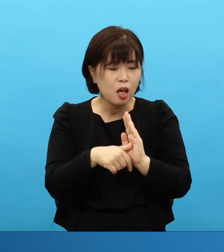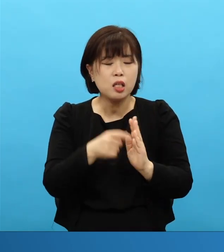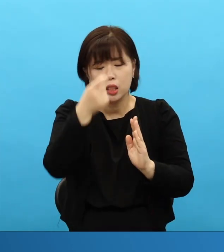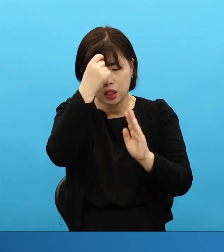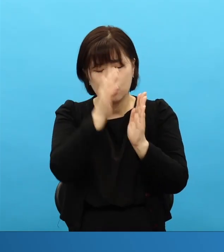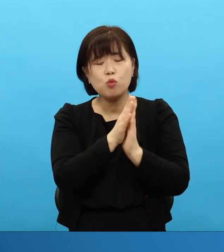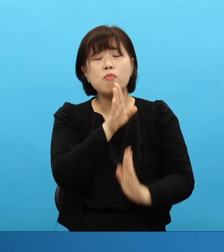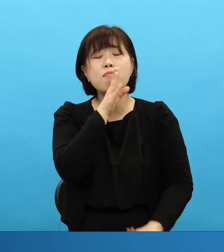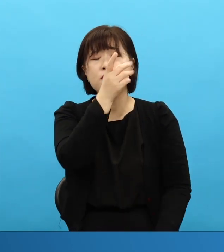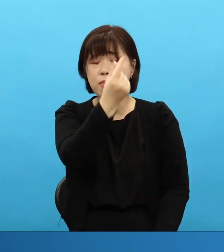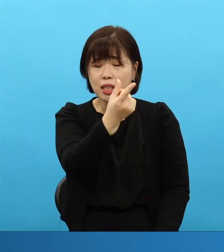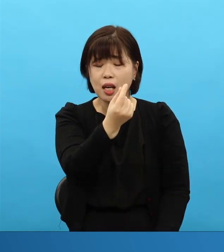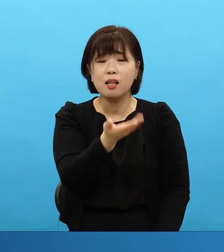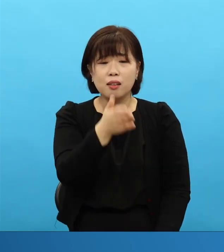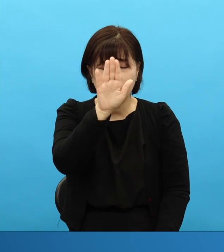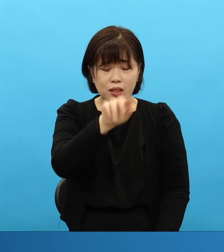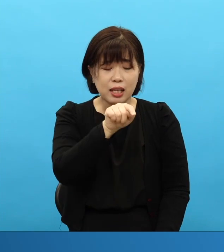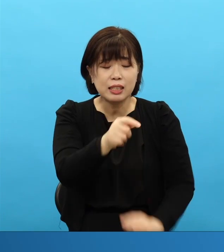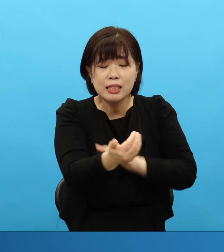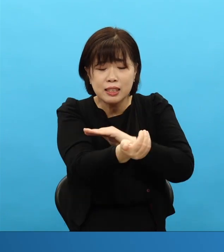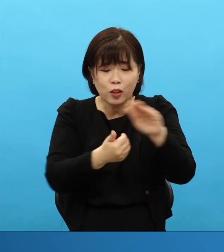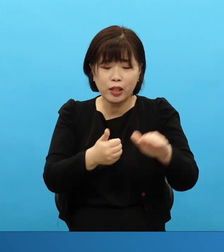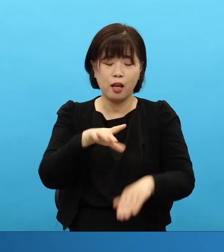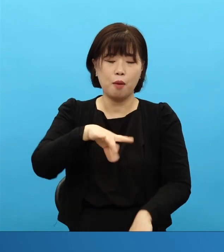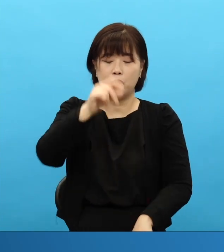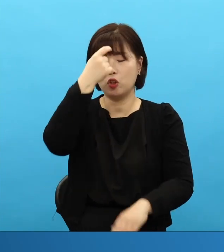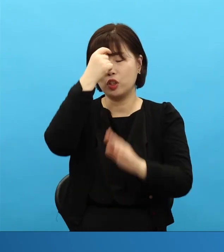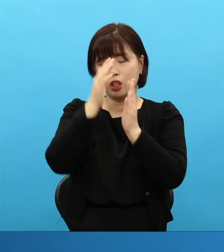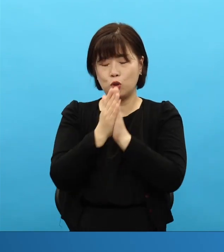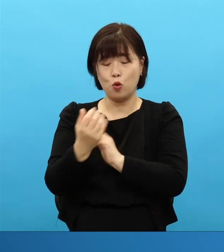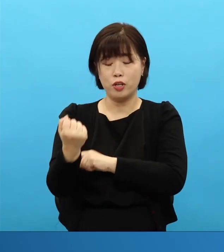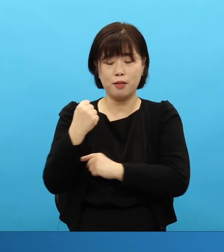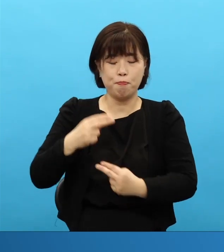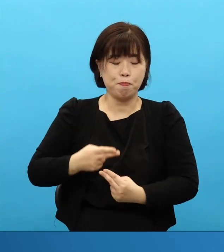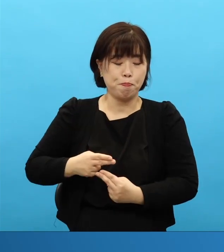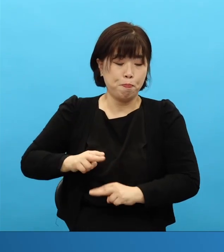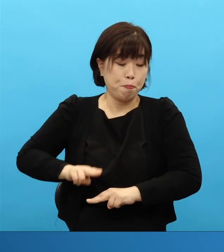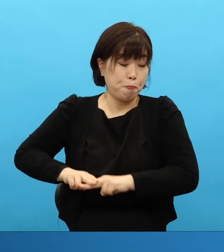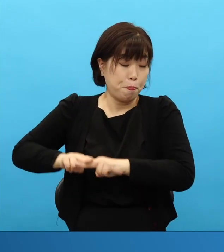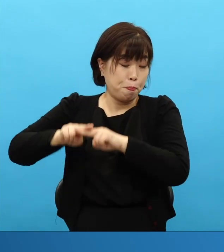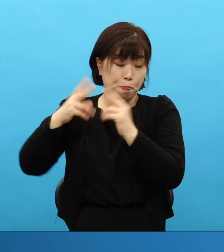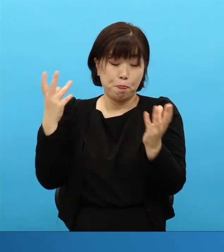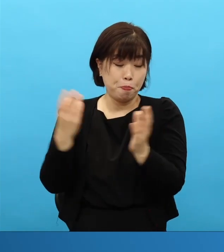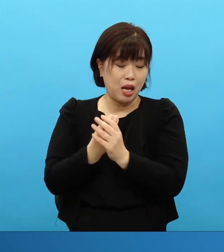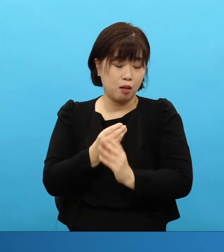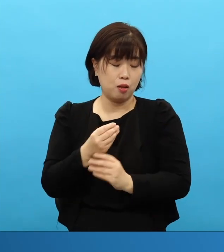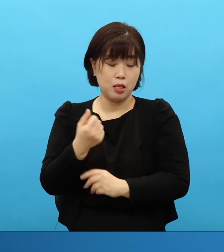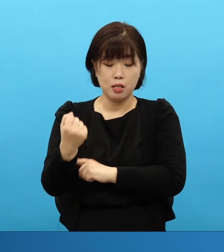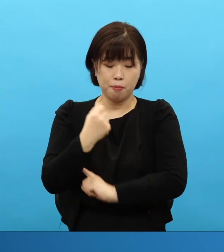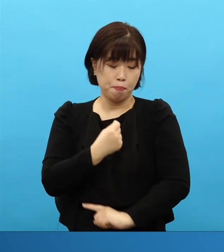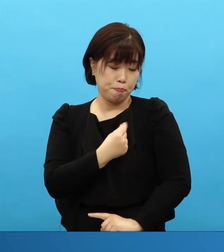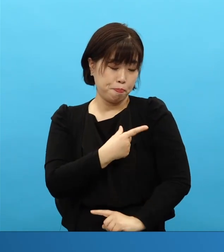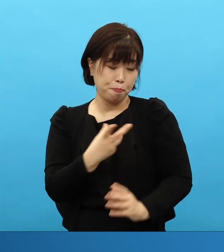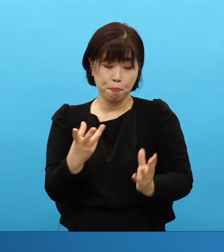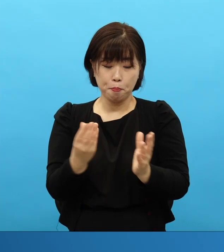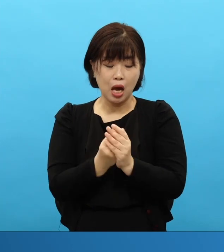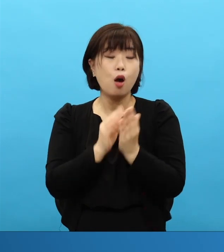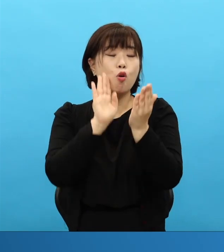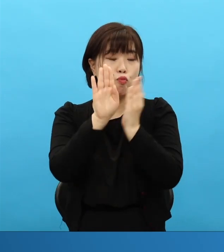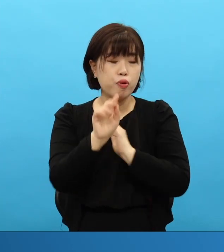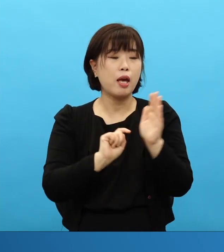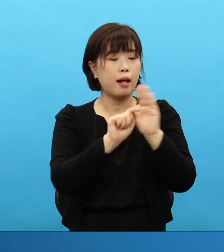told Elder Shim that when problem comes, you'll pray, but without that, have the power and then go forth. 그냥 아침, 점심, 저녁으로 늘 누르면